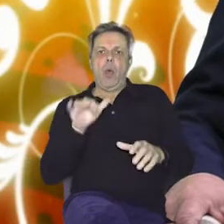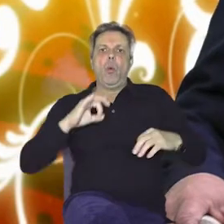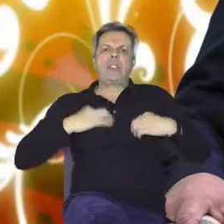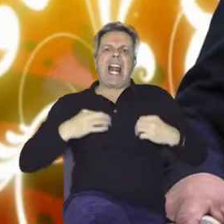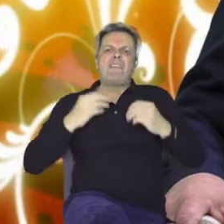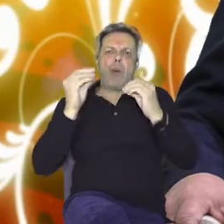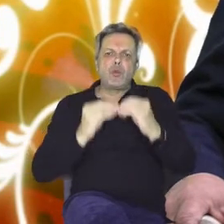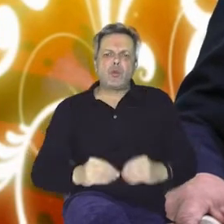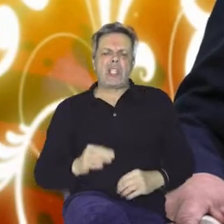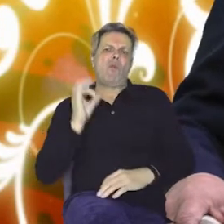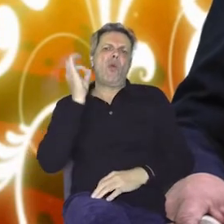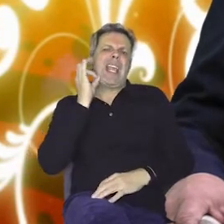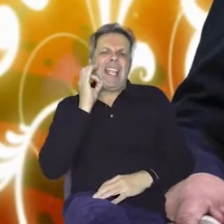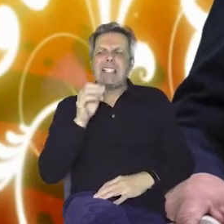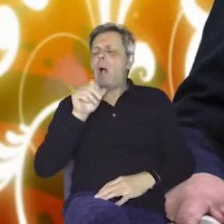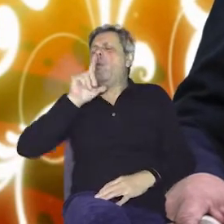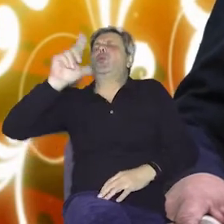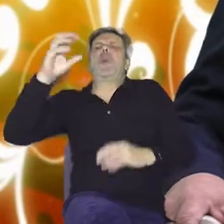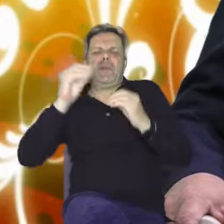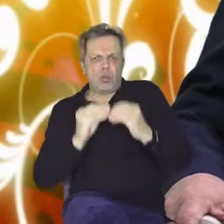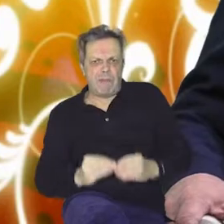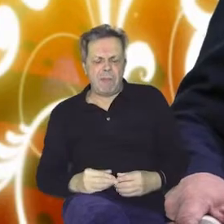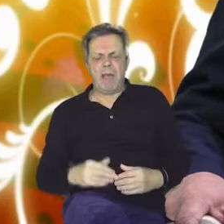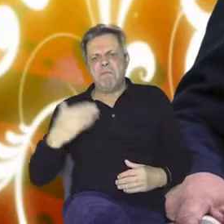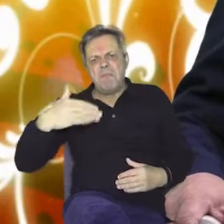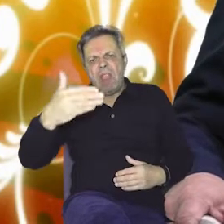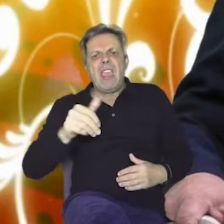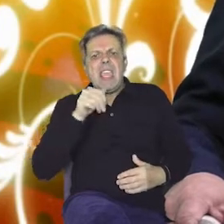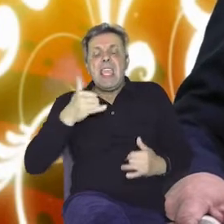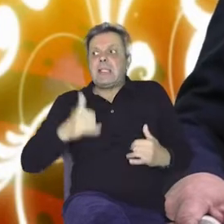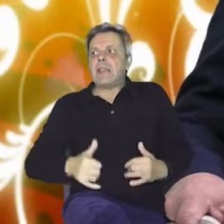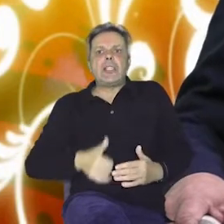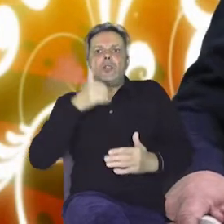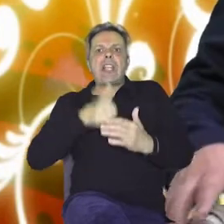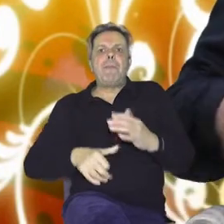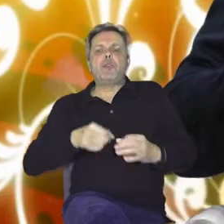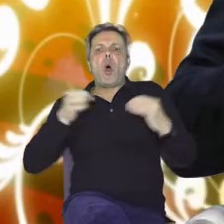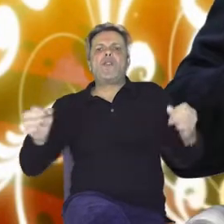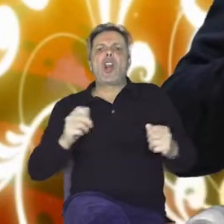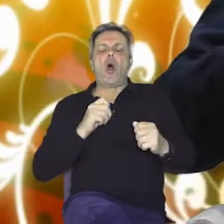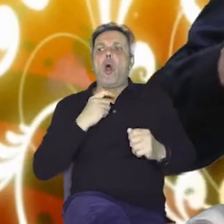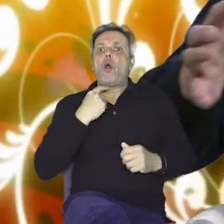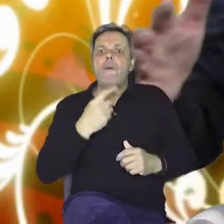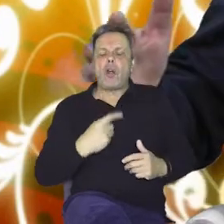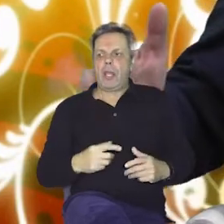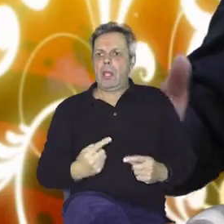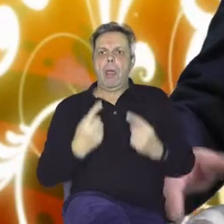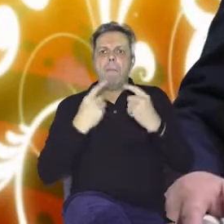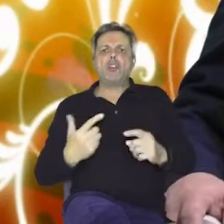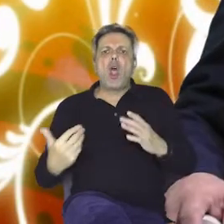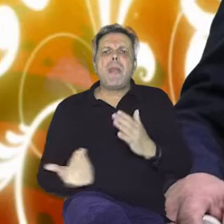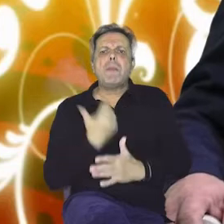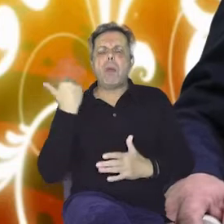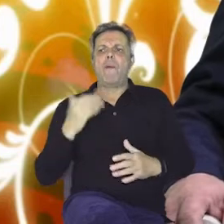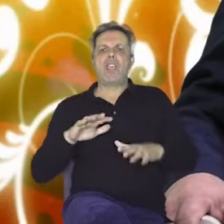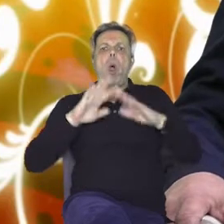sustavu, kriza u nekom drugom sustavu i tako dalje. Sad se odjedanput otvoreno govori. Postoje novi